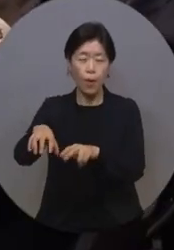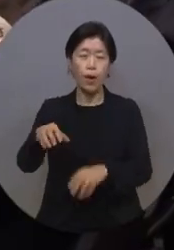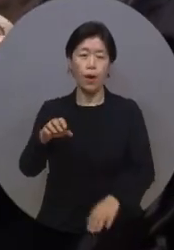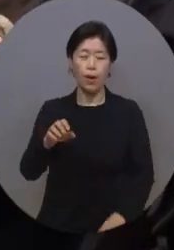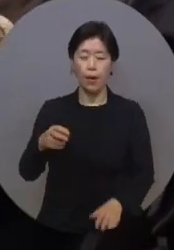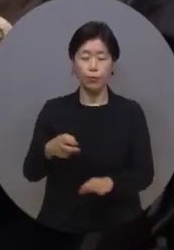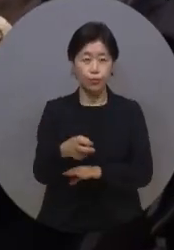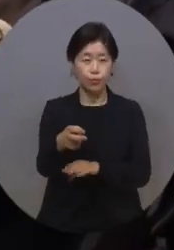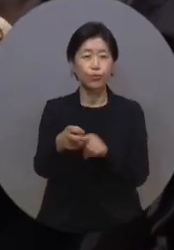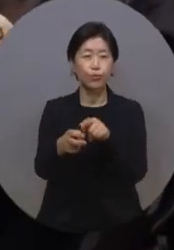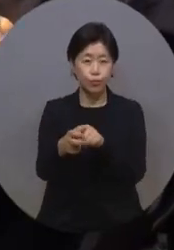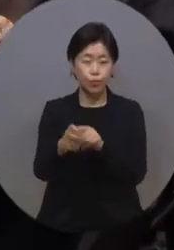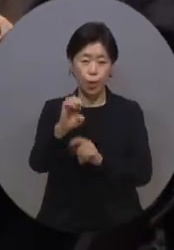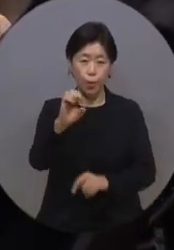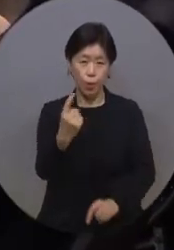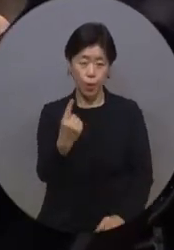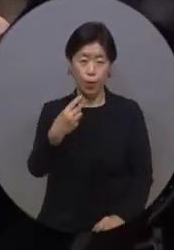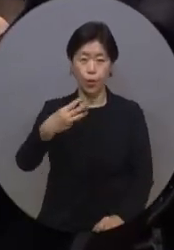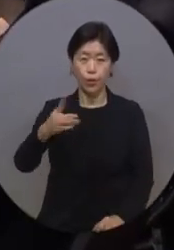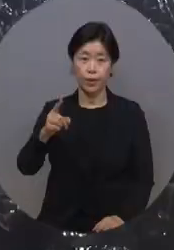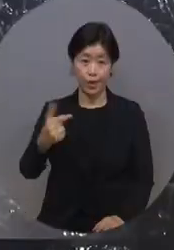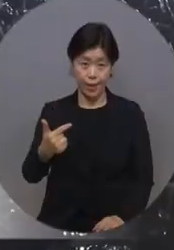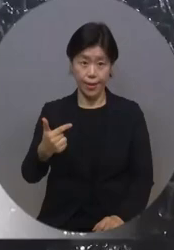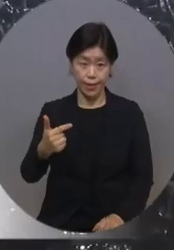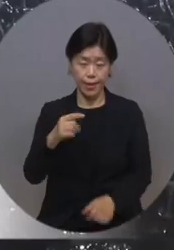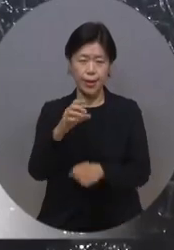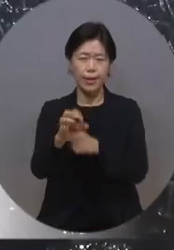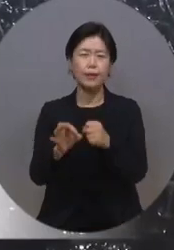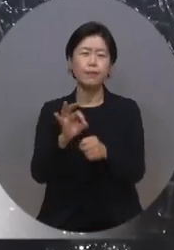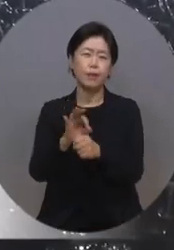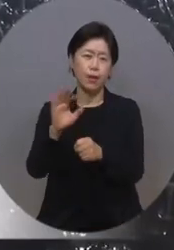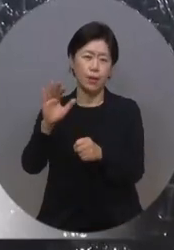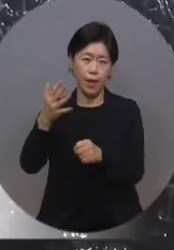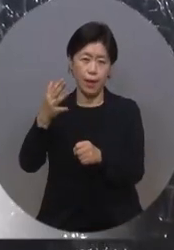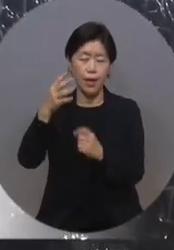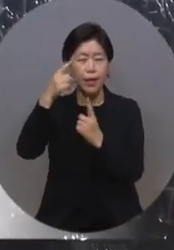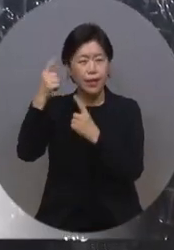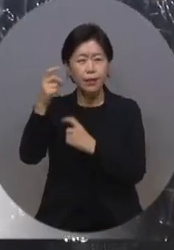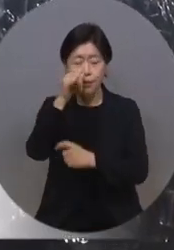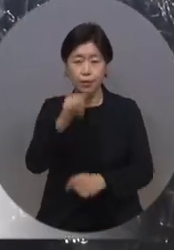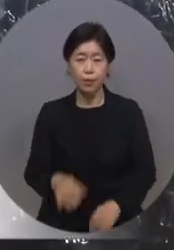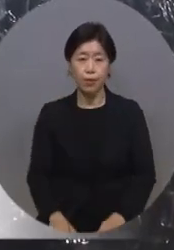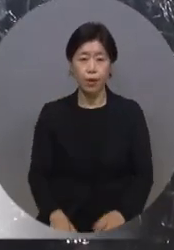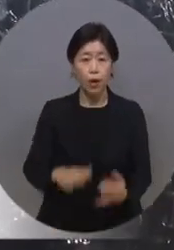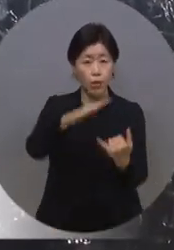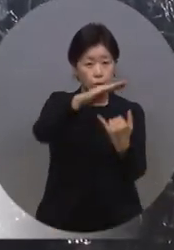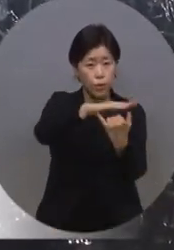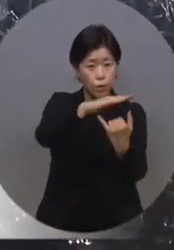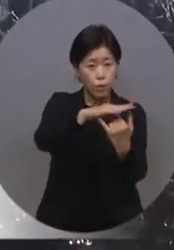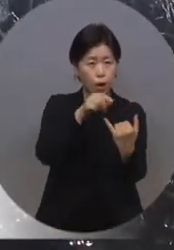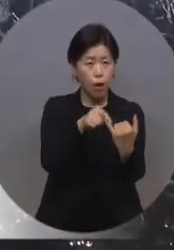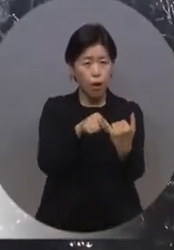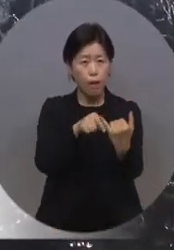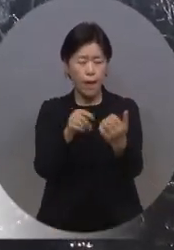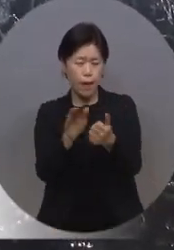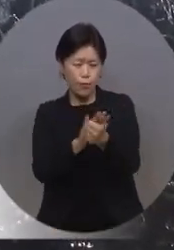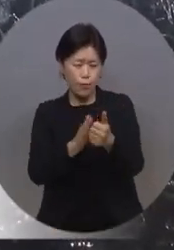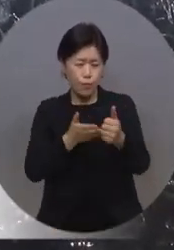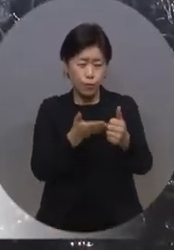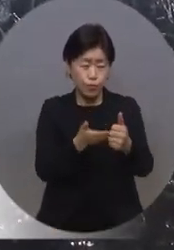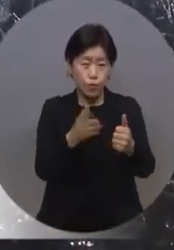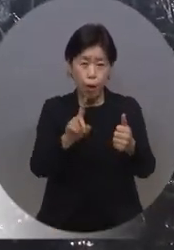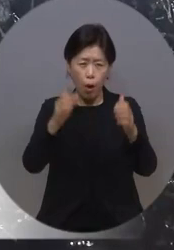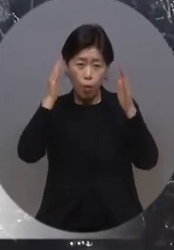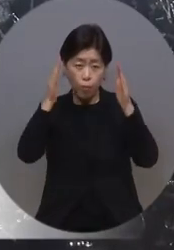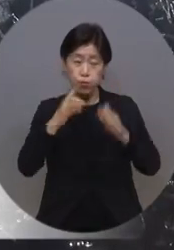포텐의 개소 10주년 축하 행사가 있었습니다. 청소년을 위한다는 그것이 비단 학습에만 치중이 되면 안